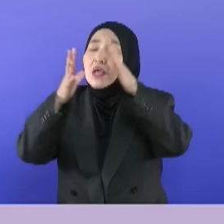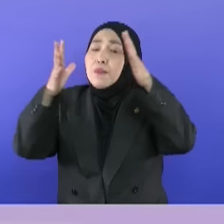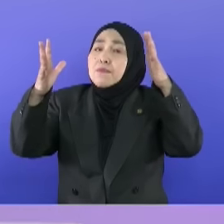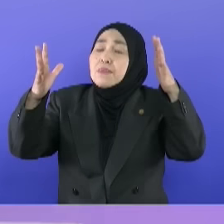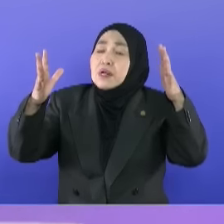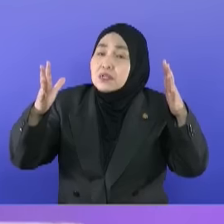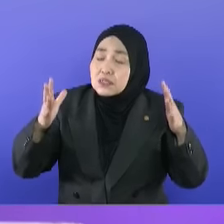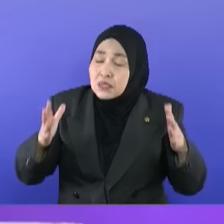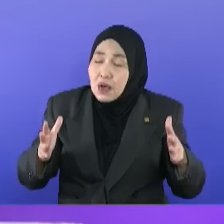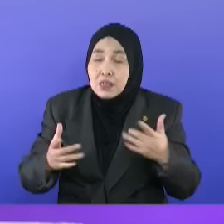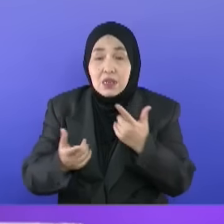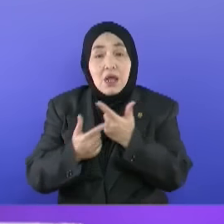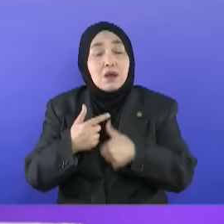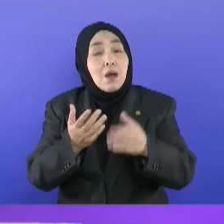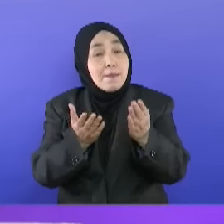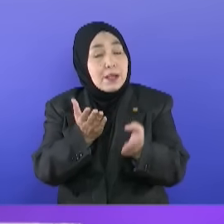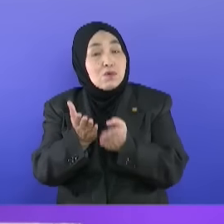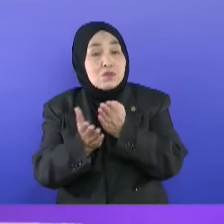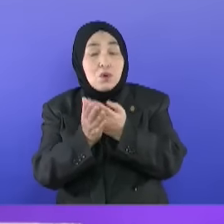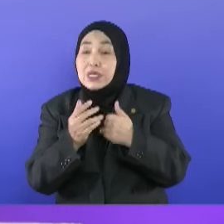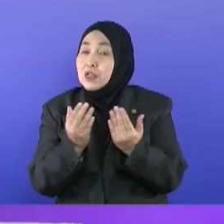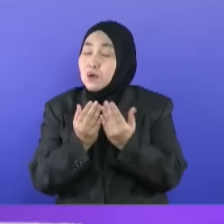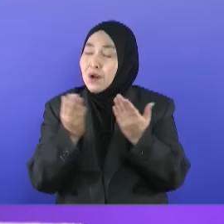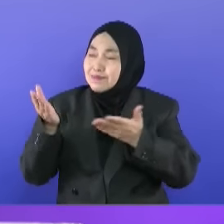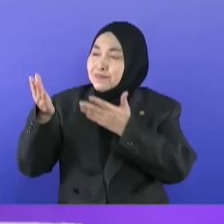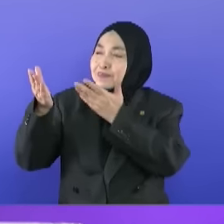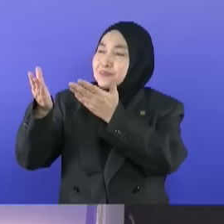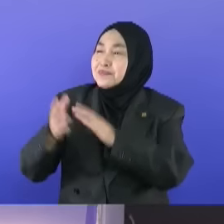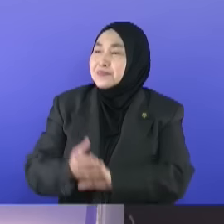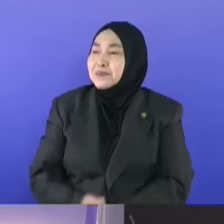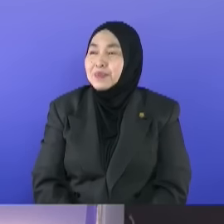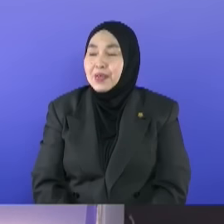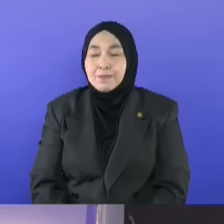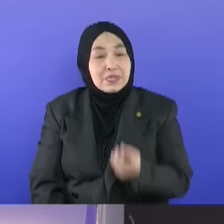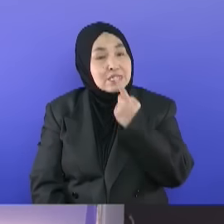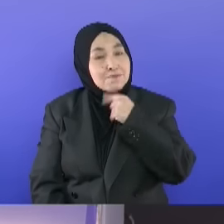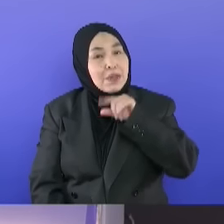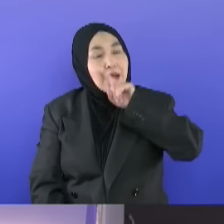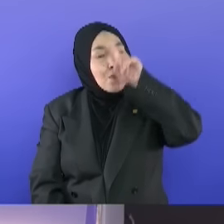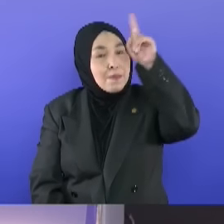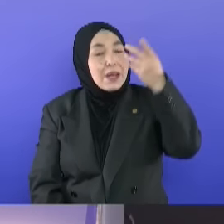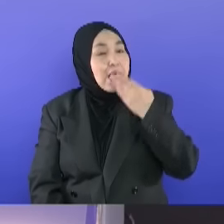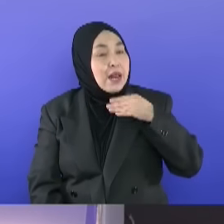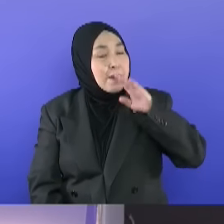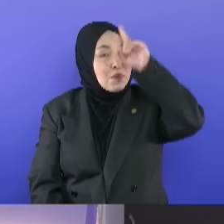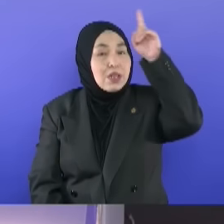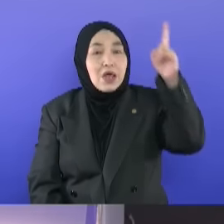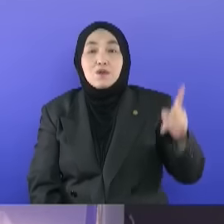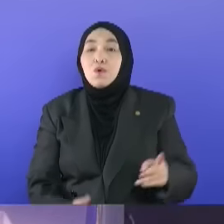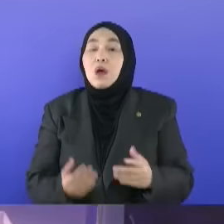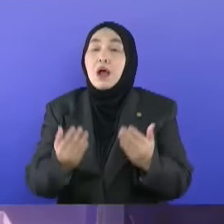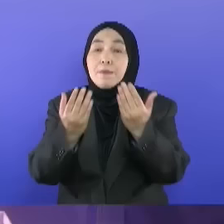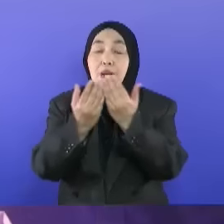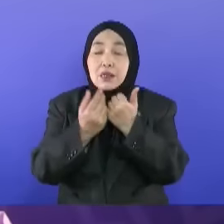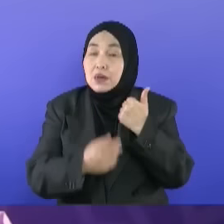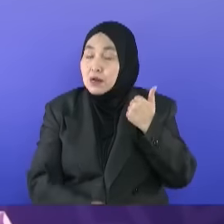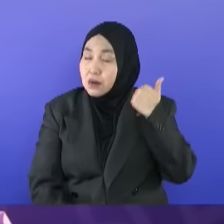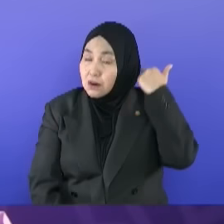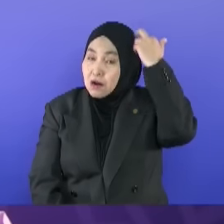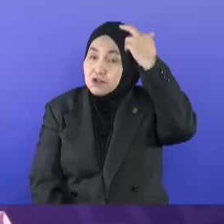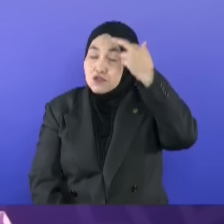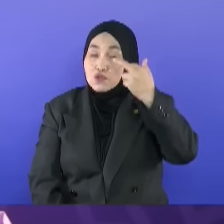Qul inna hudallahi hual huda. Kita berdoa bersama Ustaz. Bismillahirrahmanirrahim. Alhamdulillahi rabbil alamin. Wassalatu wassalamu ala